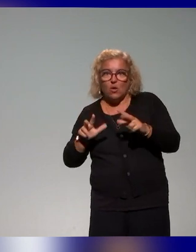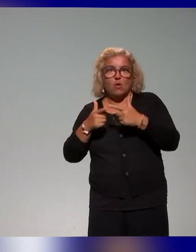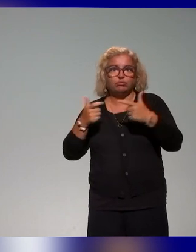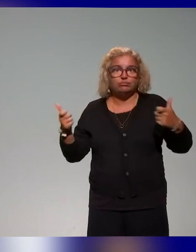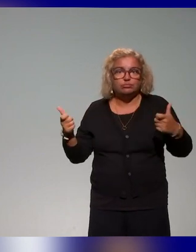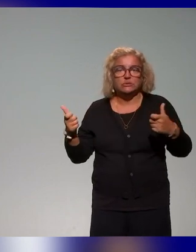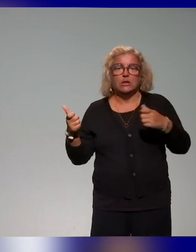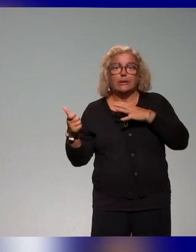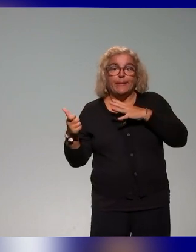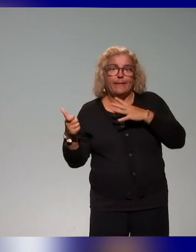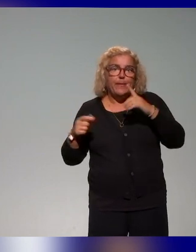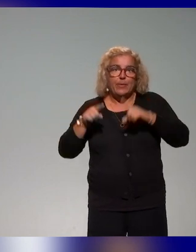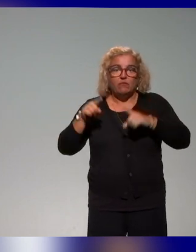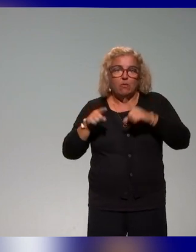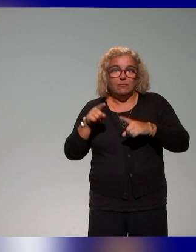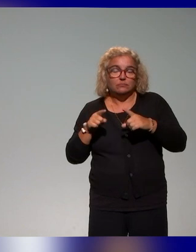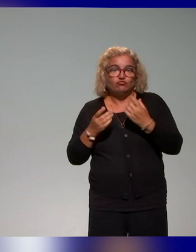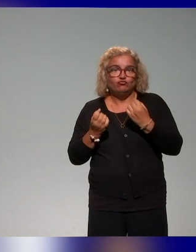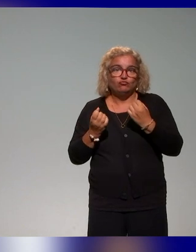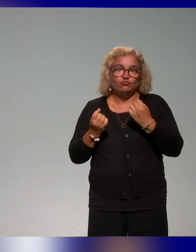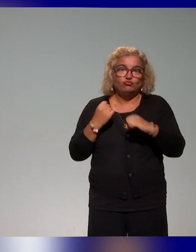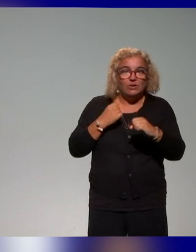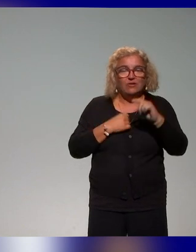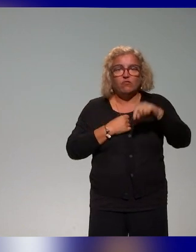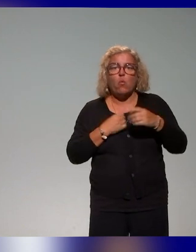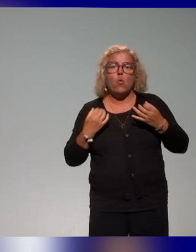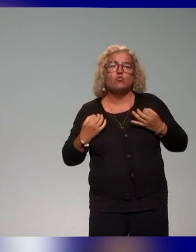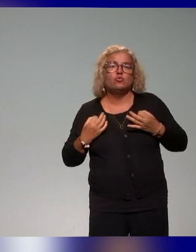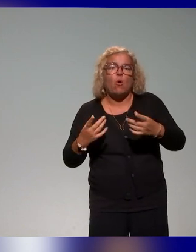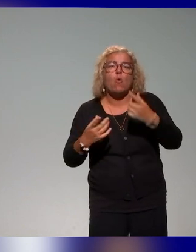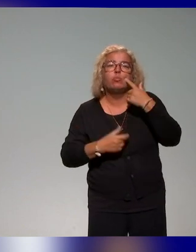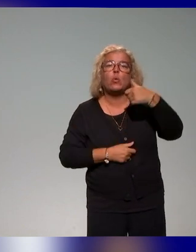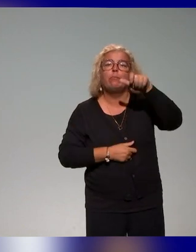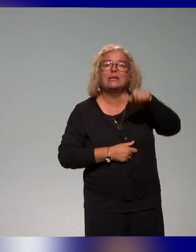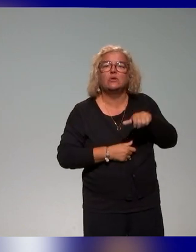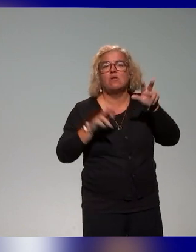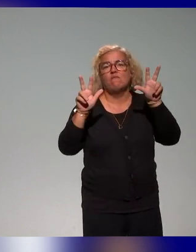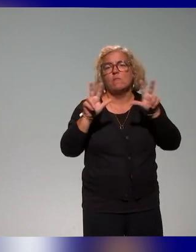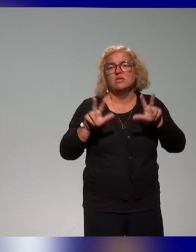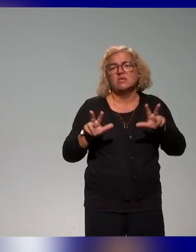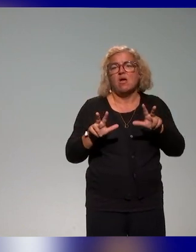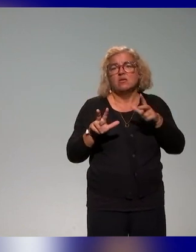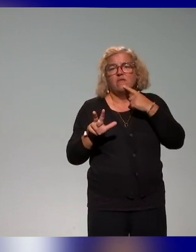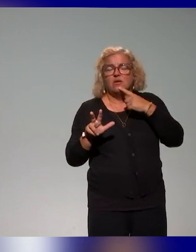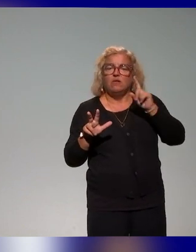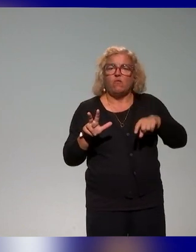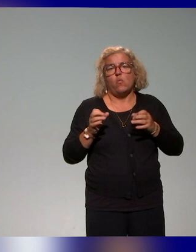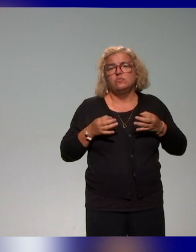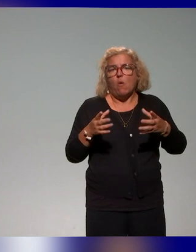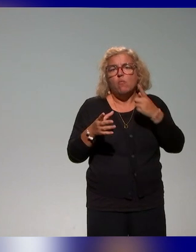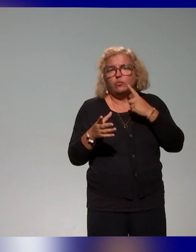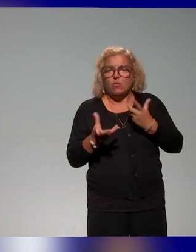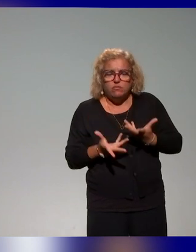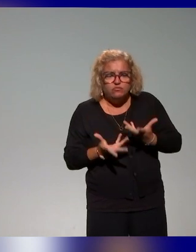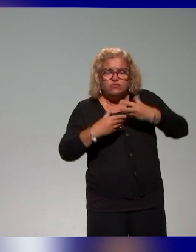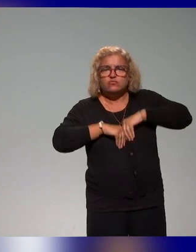plugins complémentaires, il faut un certain temps aux développeurs de se mettre à jour avec la dernière version qui sort.